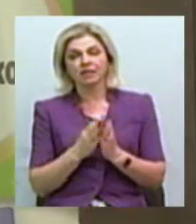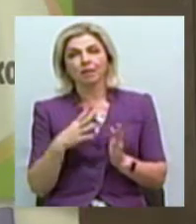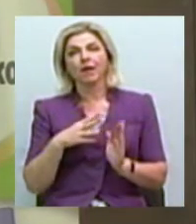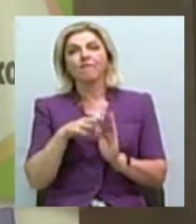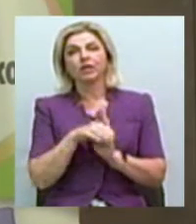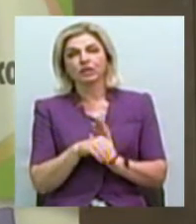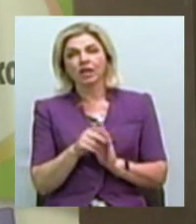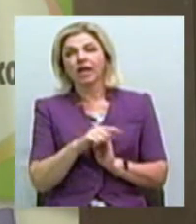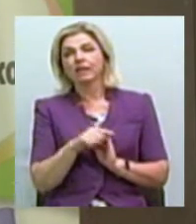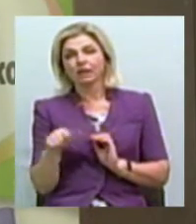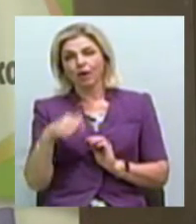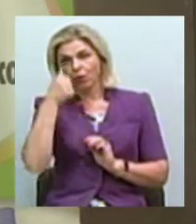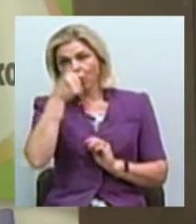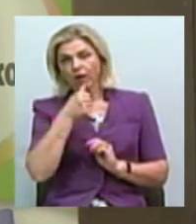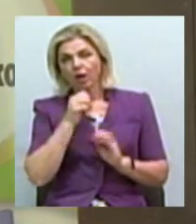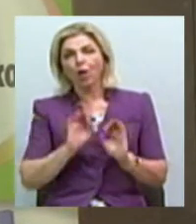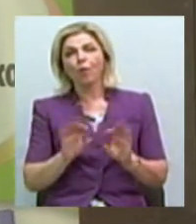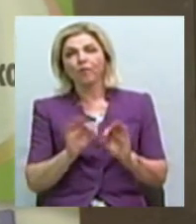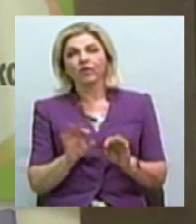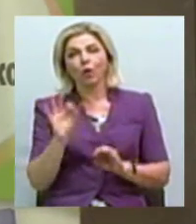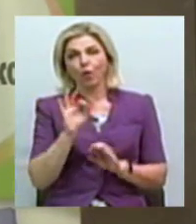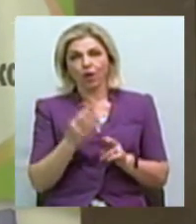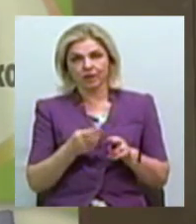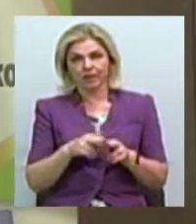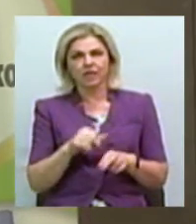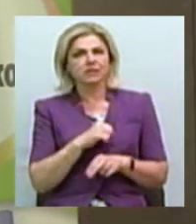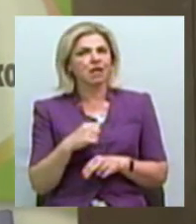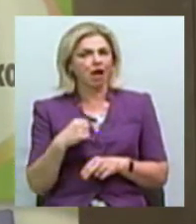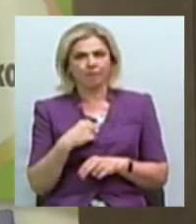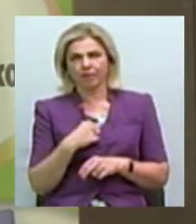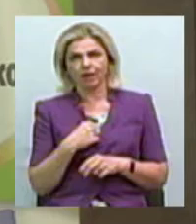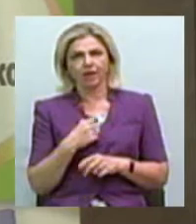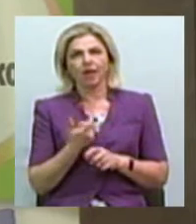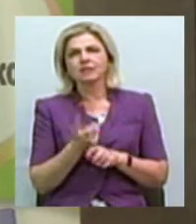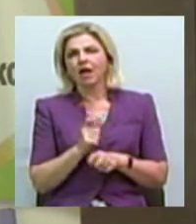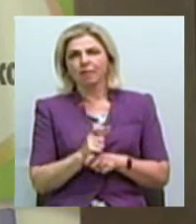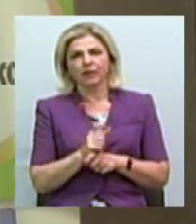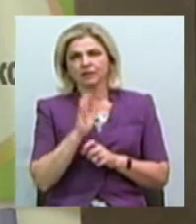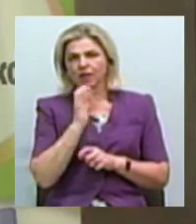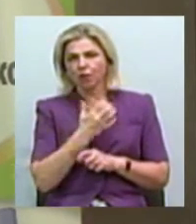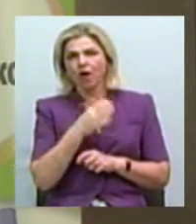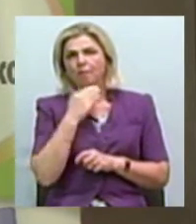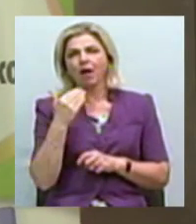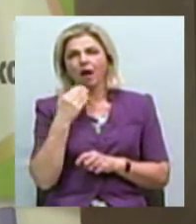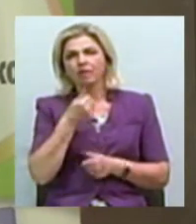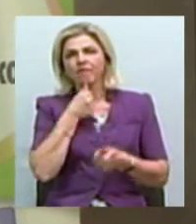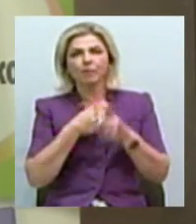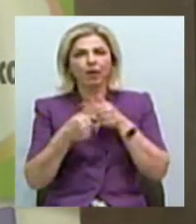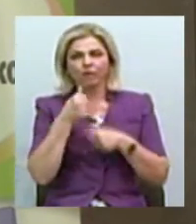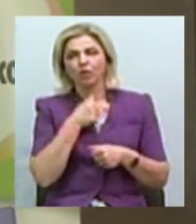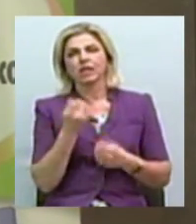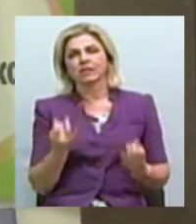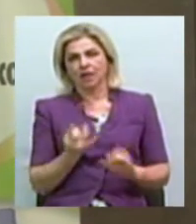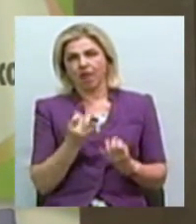війшли саме ті роки, оповідання про ті роки, які самі такі були у мене серйозні, багато випробувань, багато якихось таких цікавих